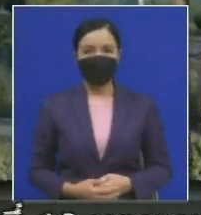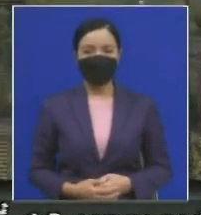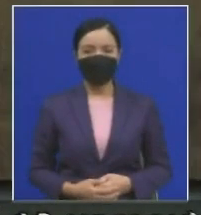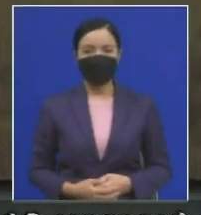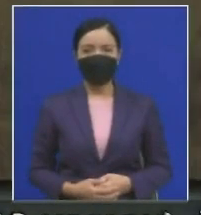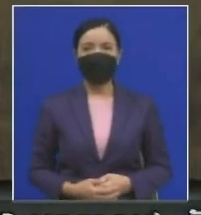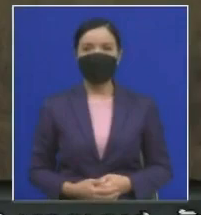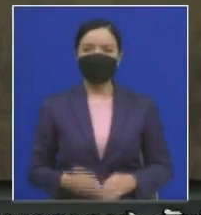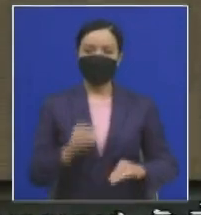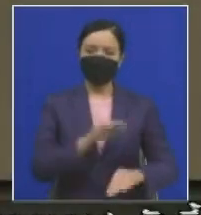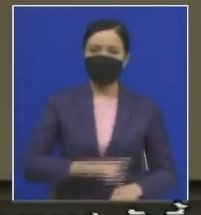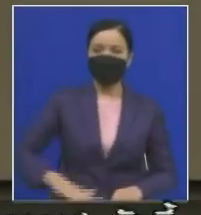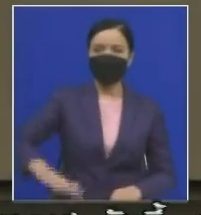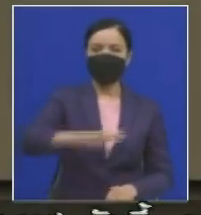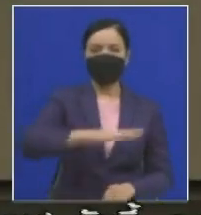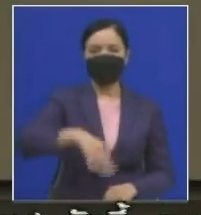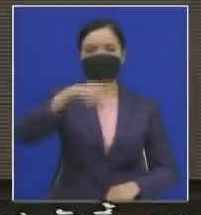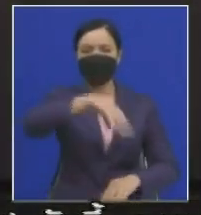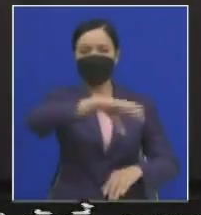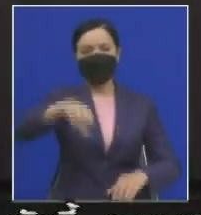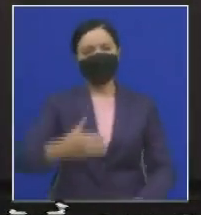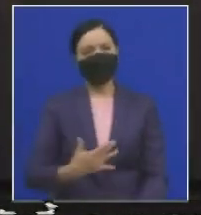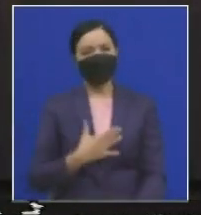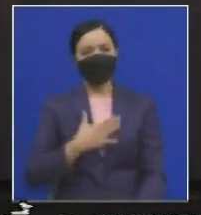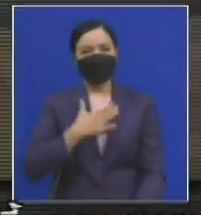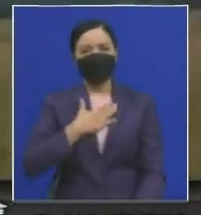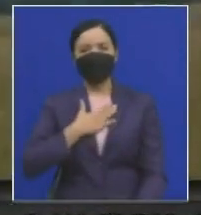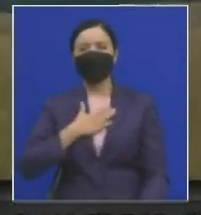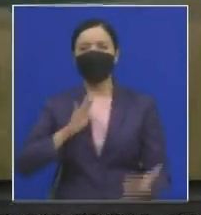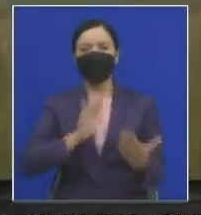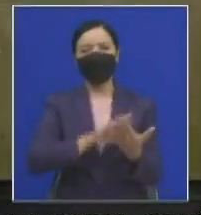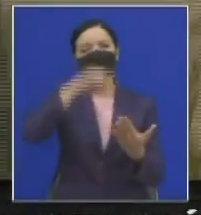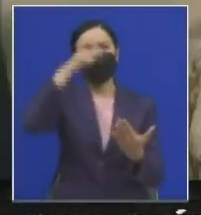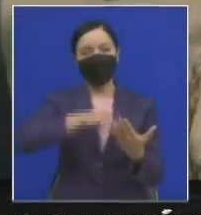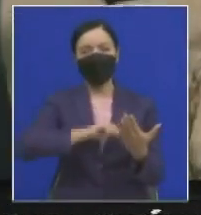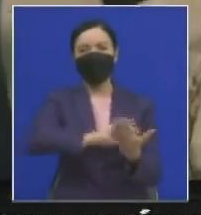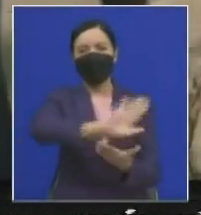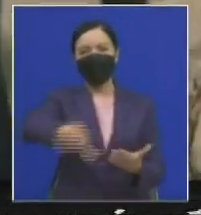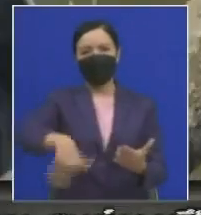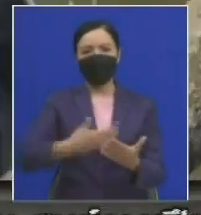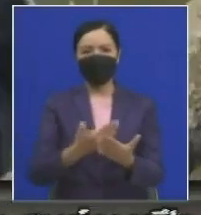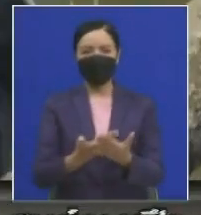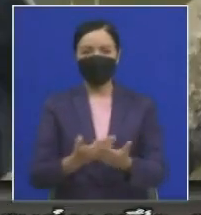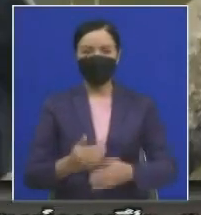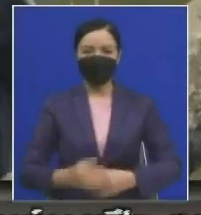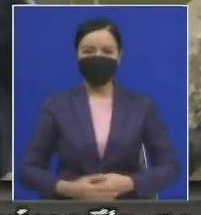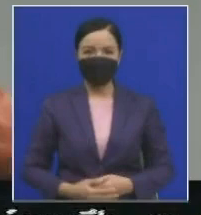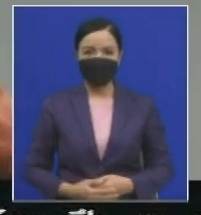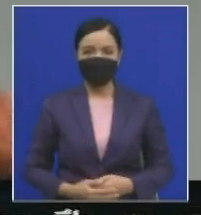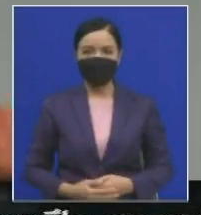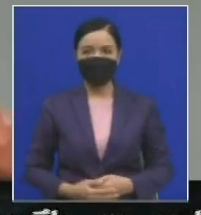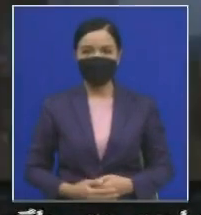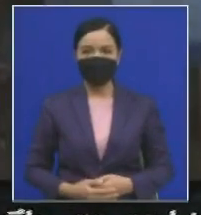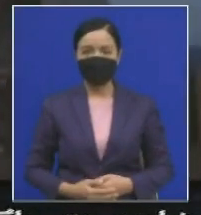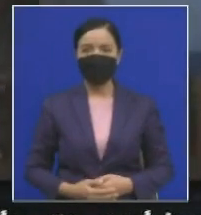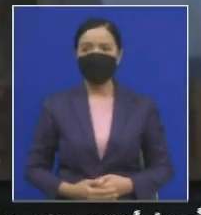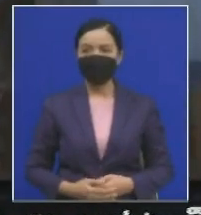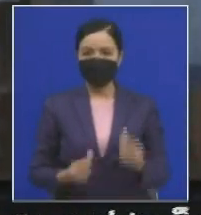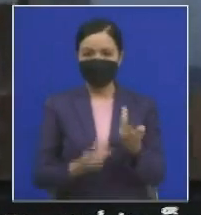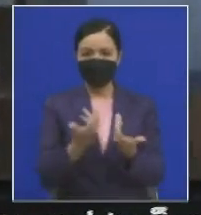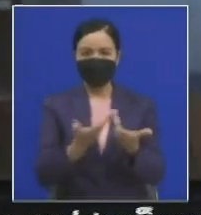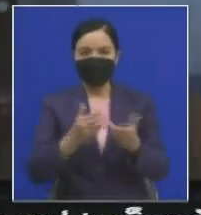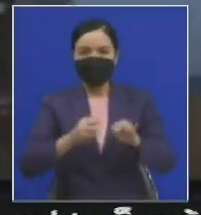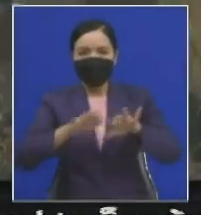บนชีวานิเว ที่เปนความภาคคุมใจ ของคนไทยทั้งประเทบนทุงน้ำใหญ่